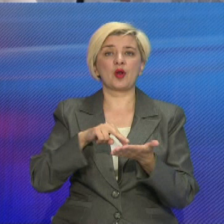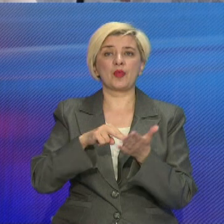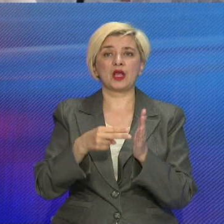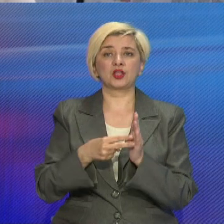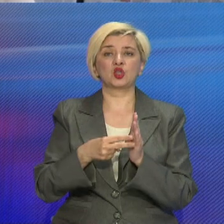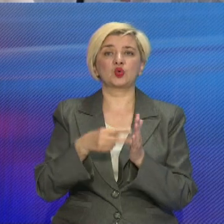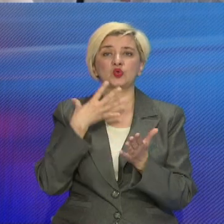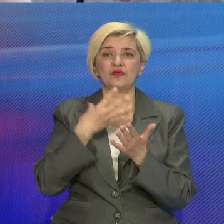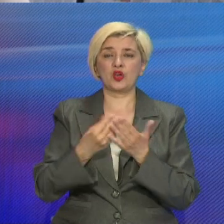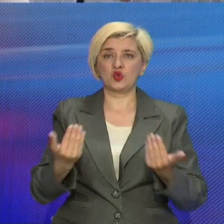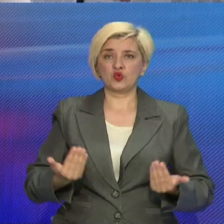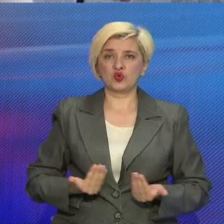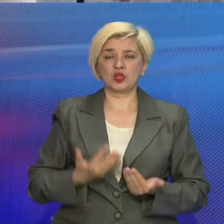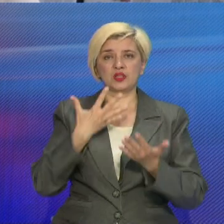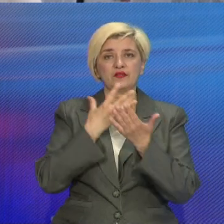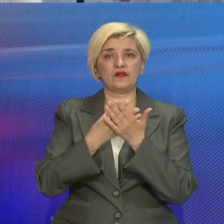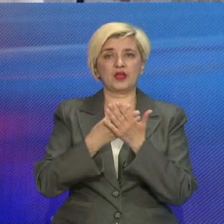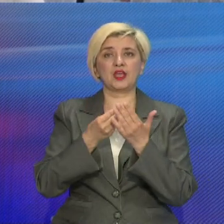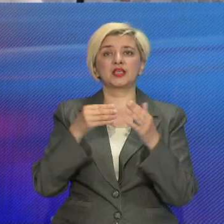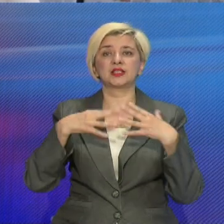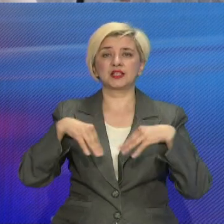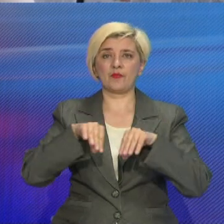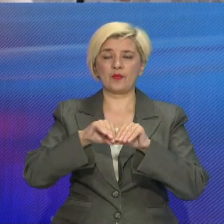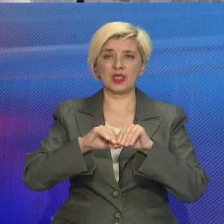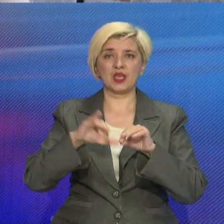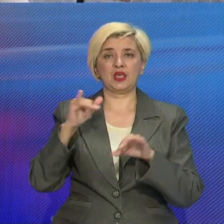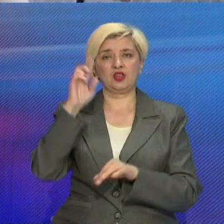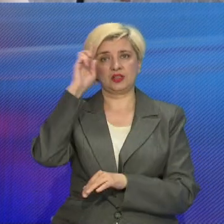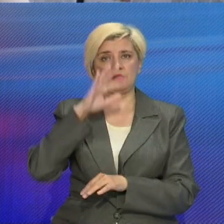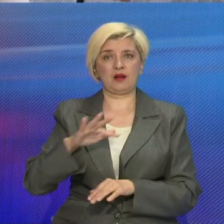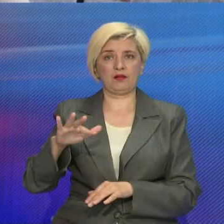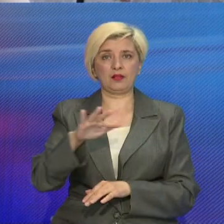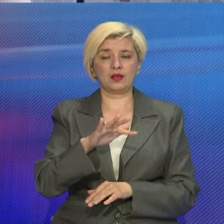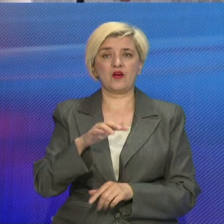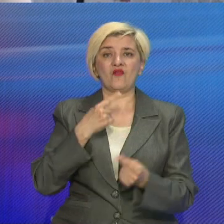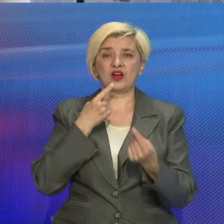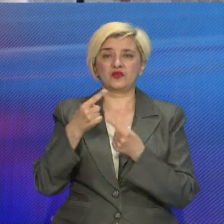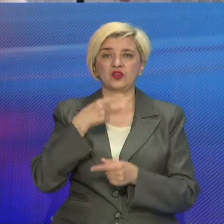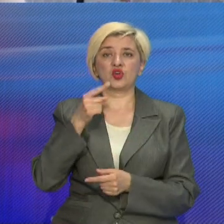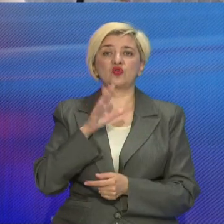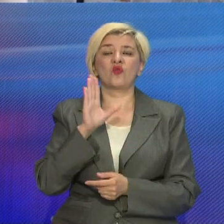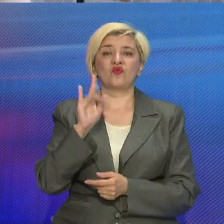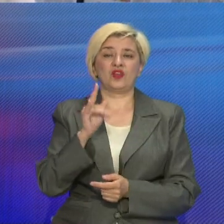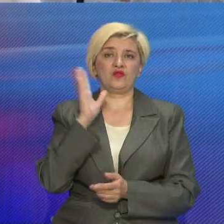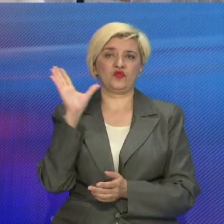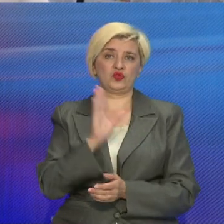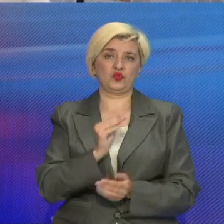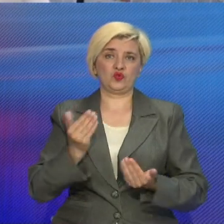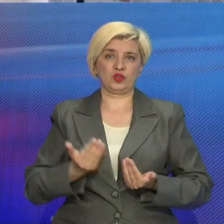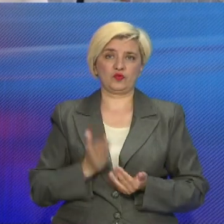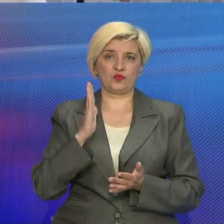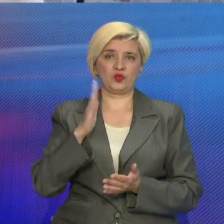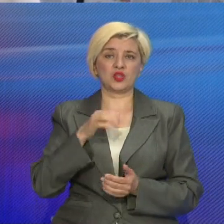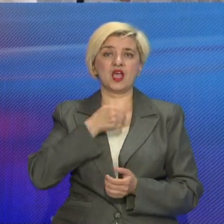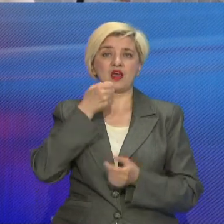и жизнь своей семьи и нашей страны. Вот в разговоре я им сказала, что вы всю жизнь будете ровесниками молодой Беларуси,